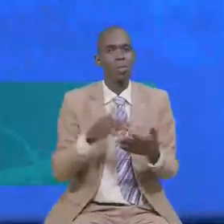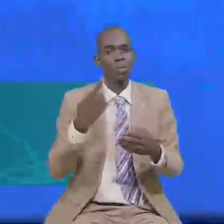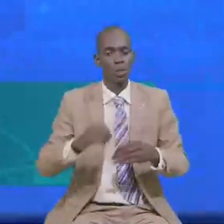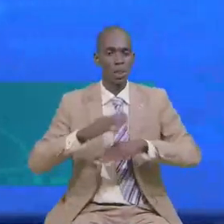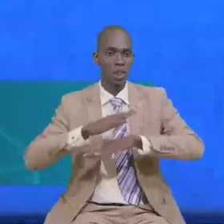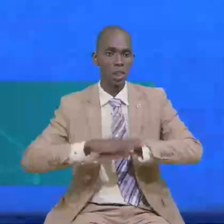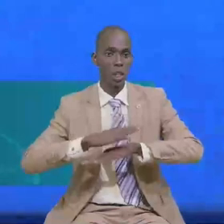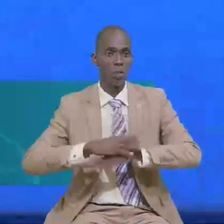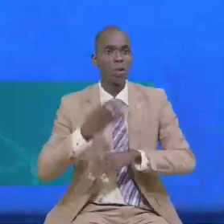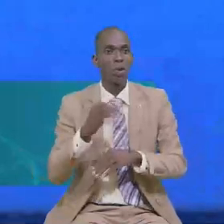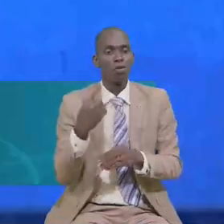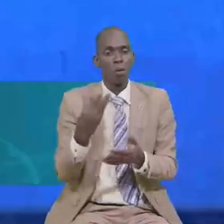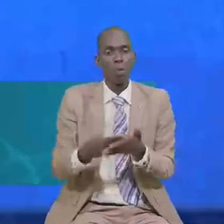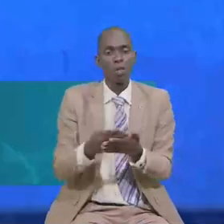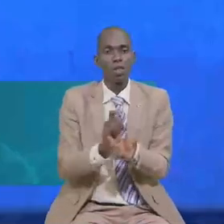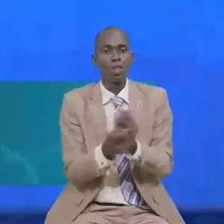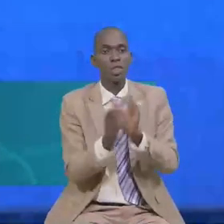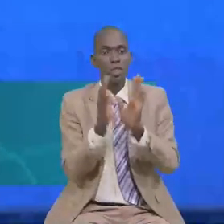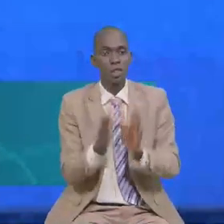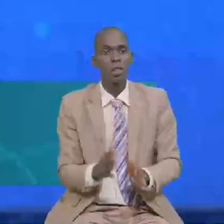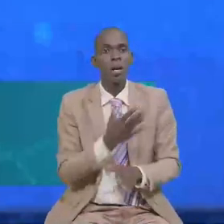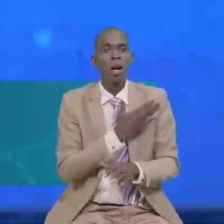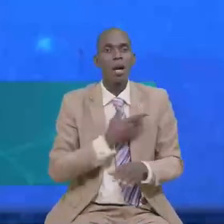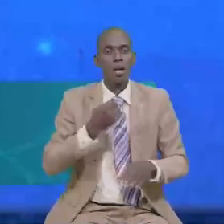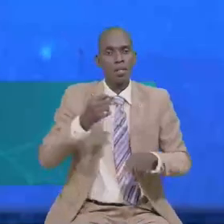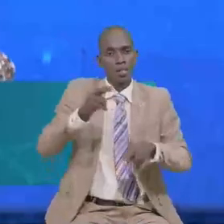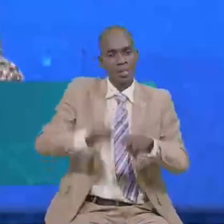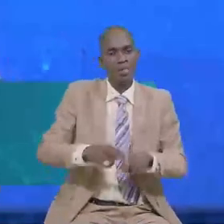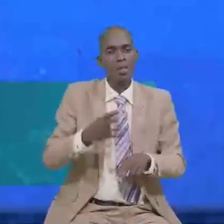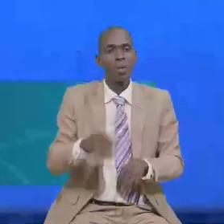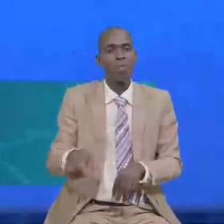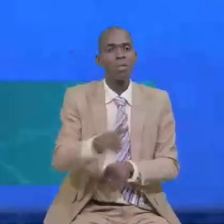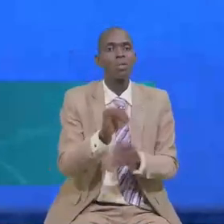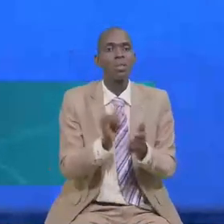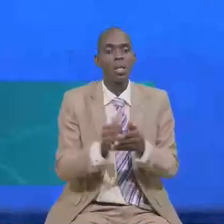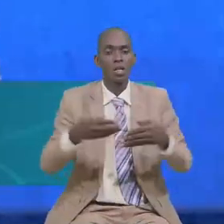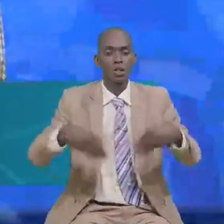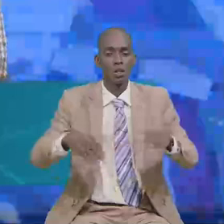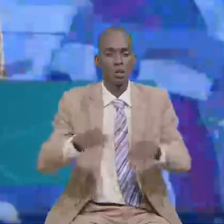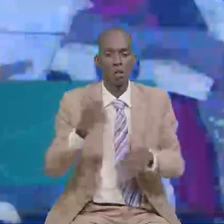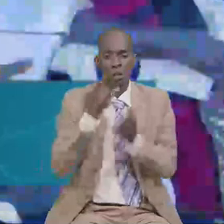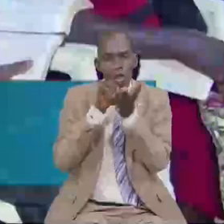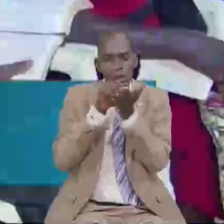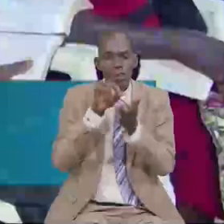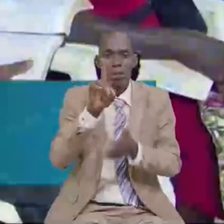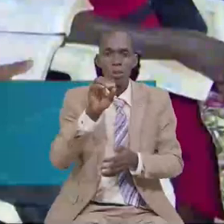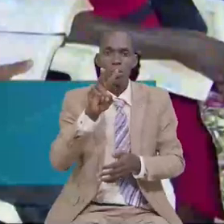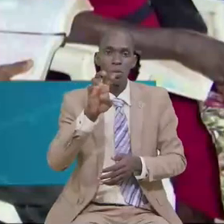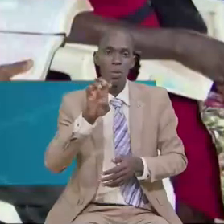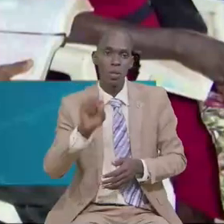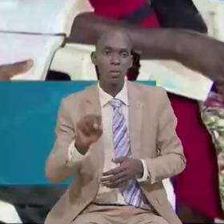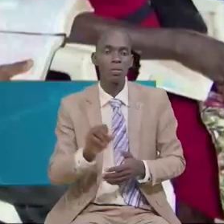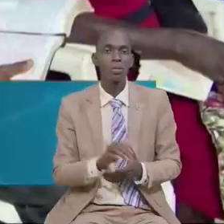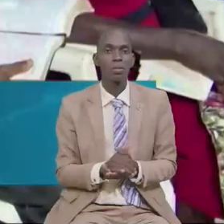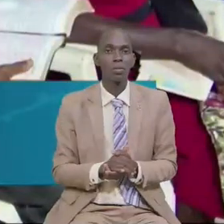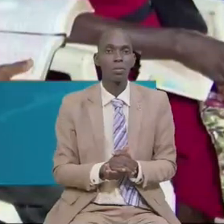Il renversa les tables des changeurs et les sièges des